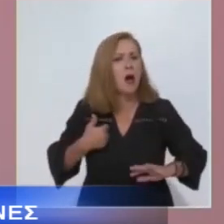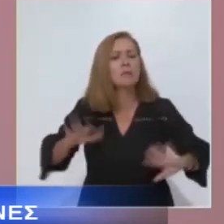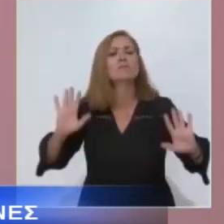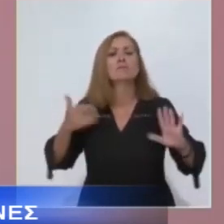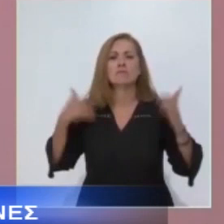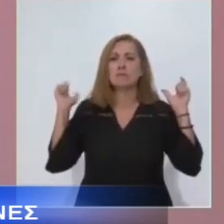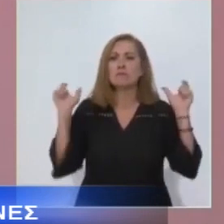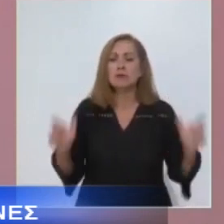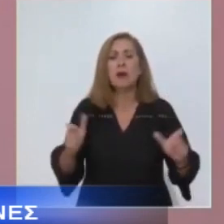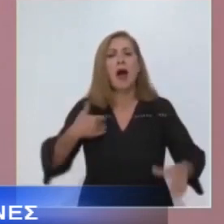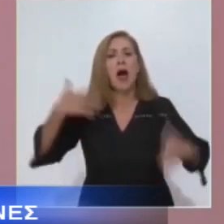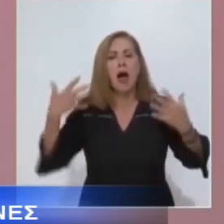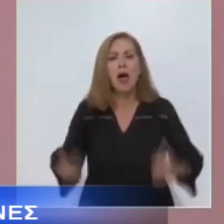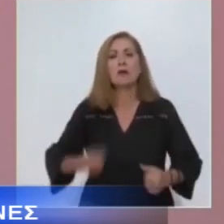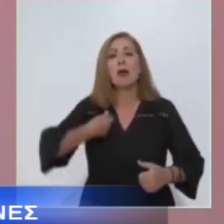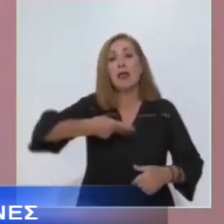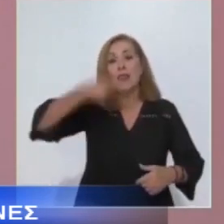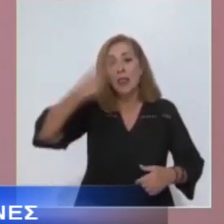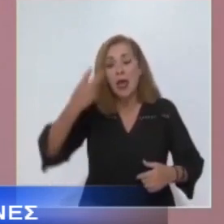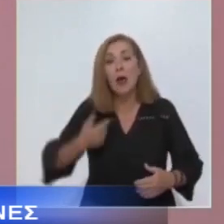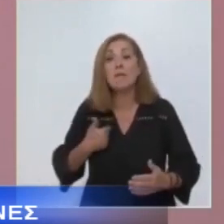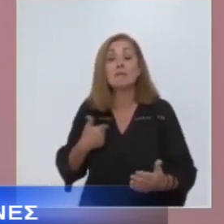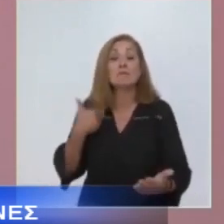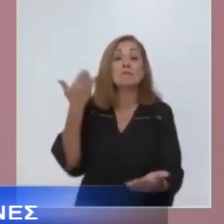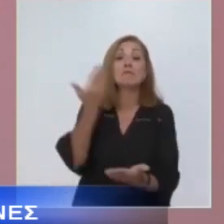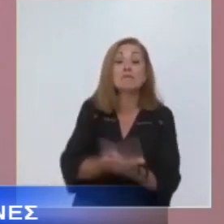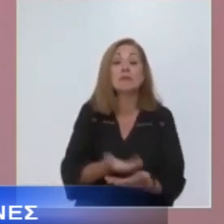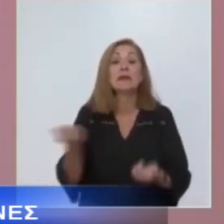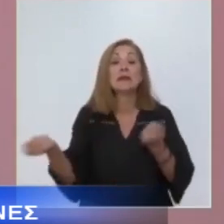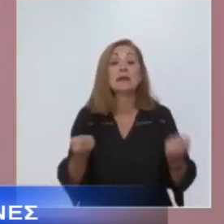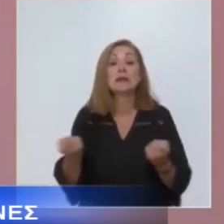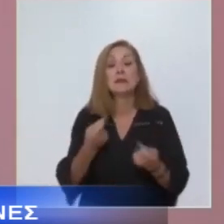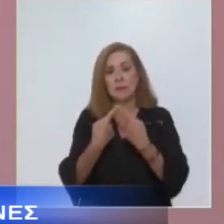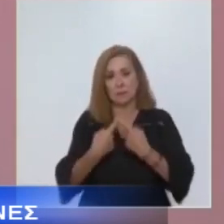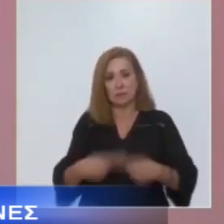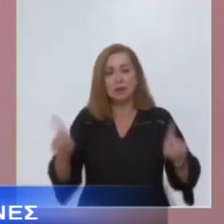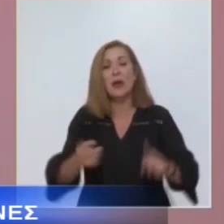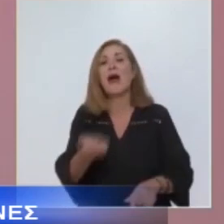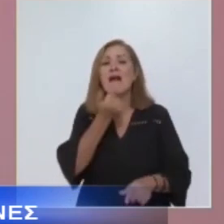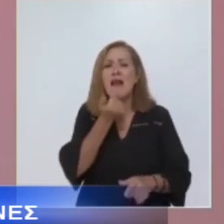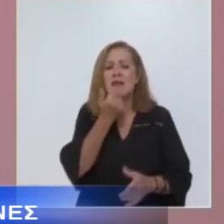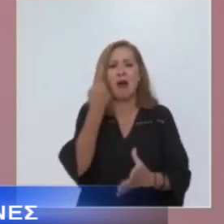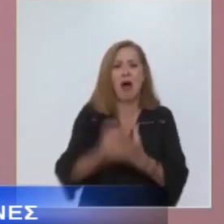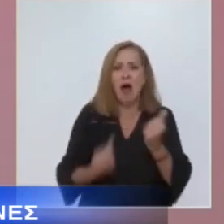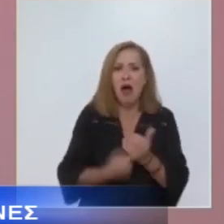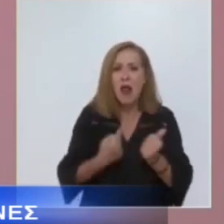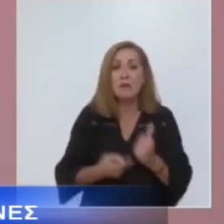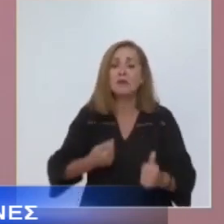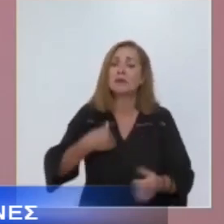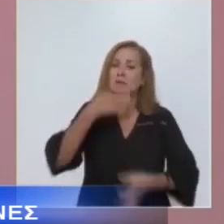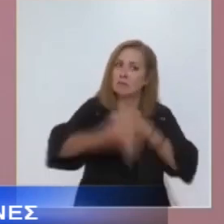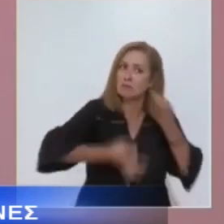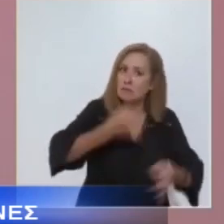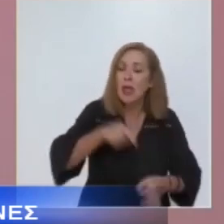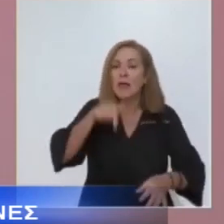να στερήσει το δικαίωμά μας να προτείνουμε ένα άλλο μοντέλο διακυβέρνησης, να αναδείξουμε τα λάθη και τις παραλήψεις. Γι' αυτό και απευθυνόμαστε μέσα από